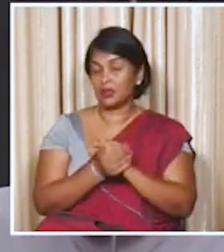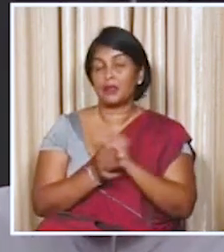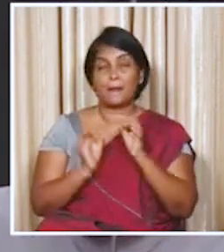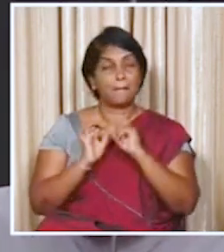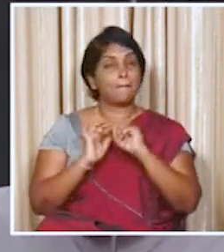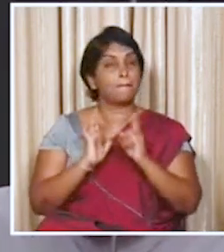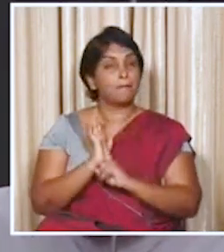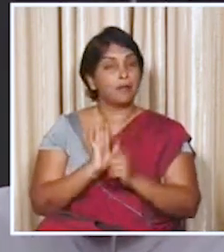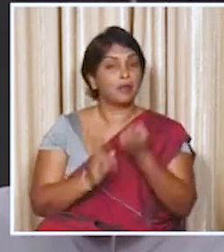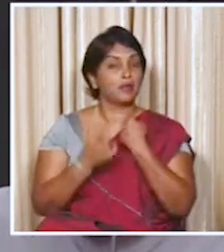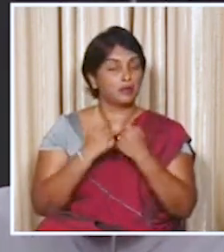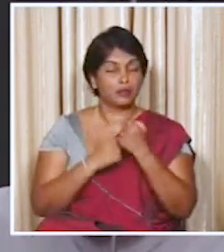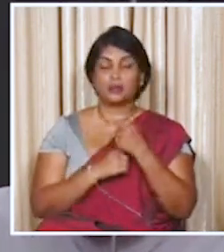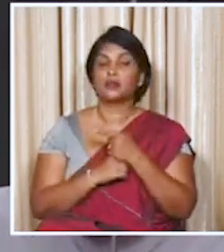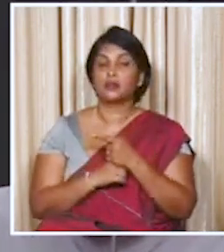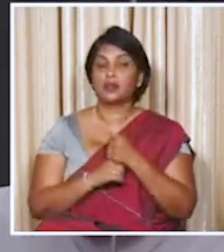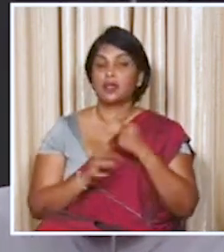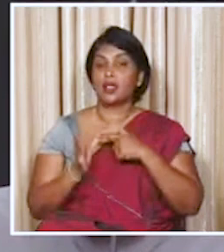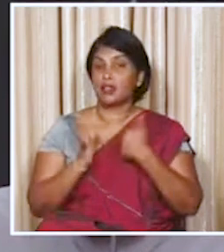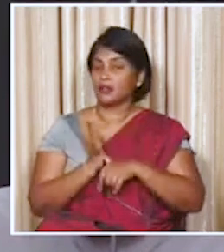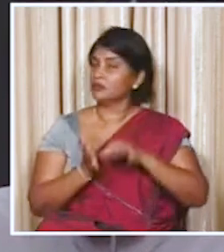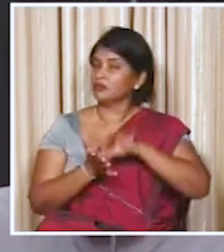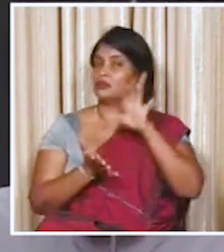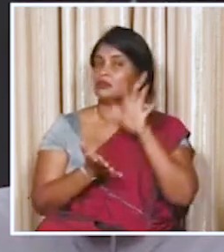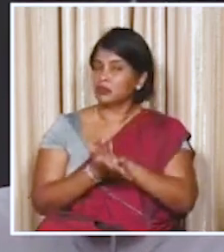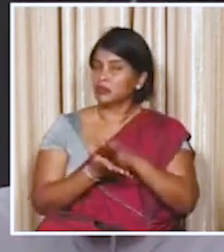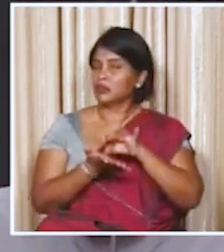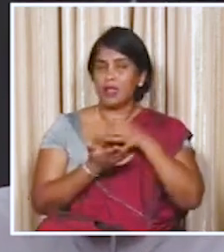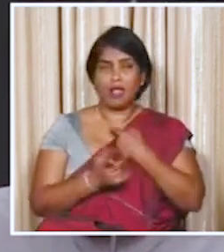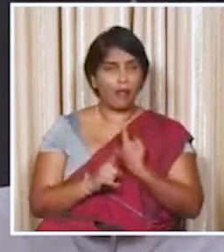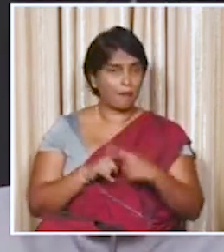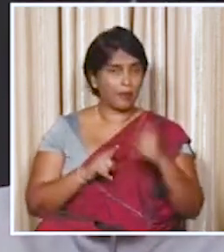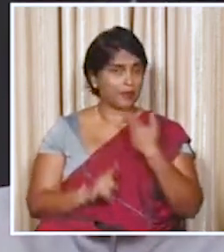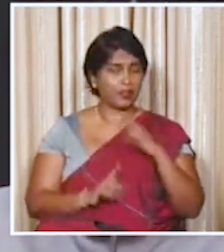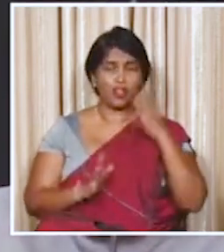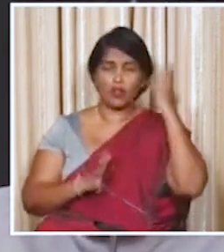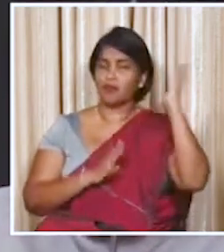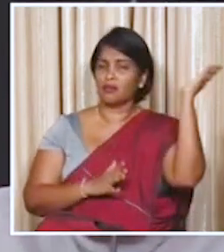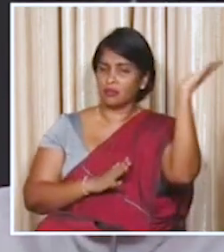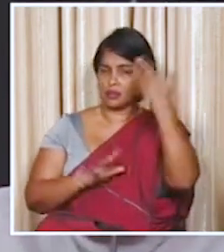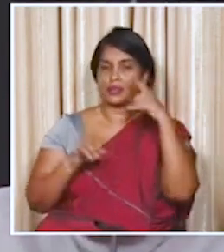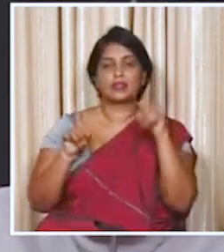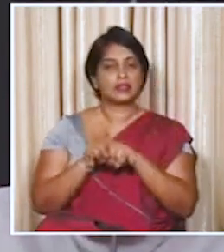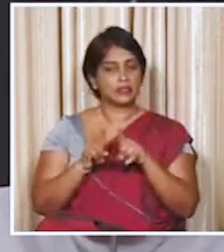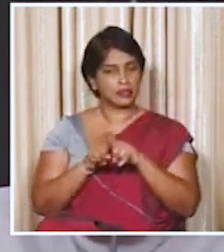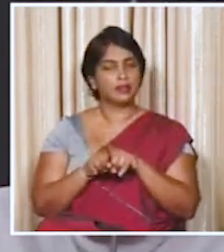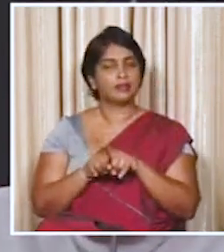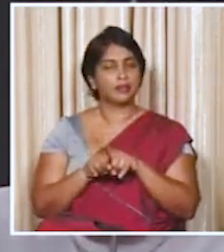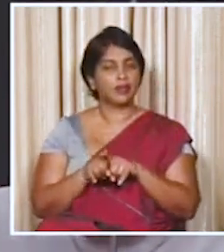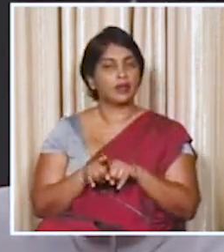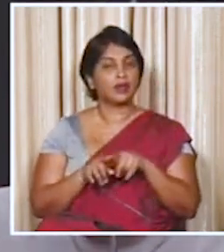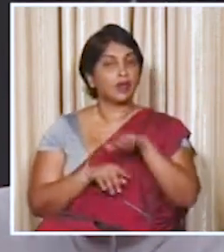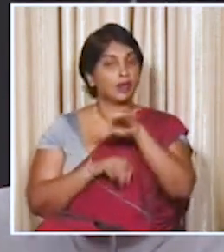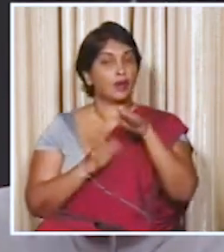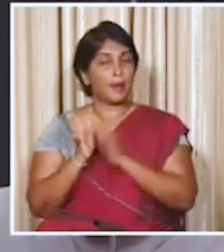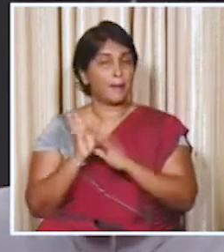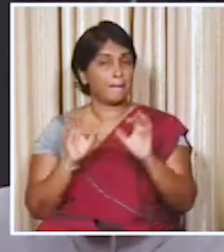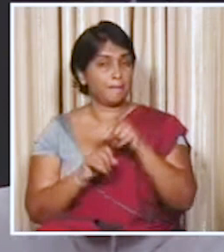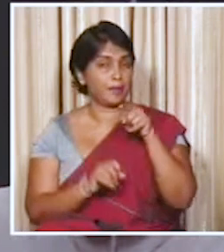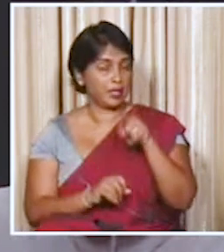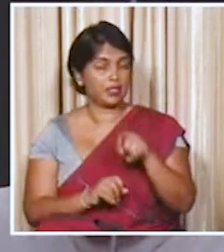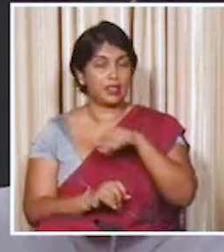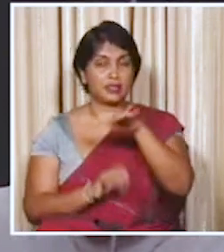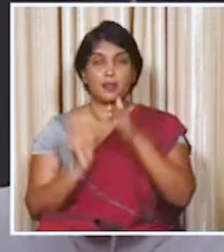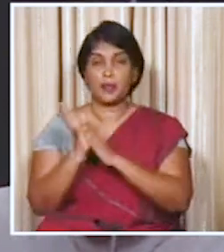niaman ekoran me anak-anak sammat kerja, nopi itu rakne bay, loko hamra dammat beten nggih lah, me samaj jumat denisa samaj